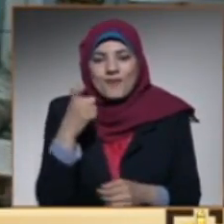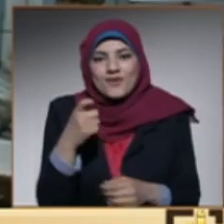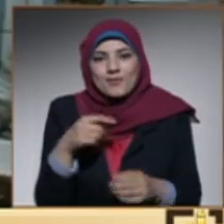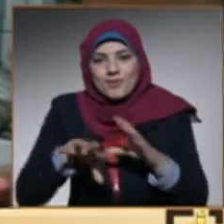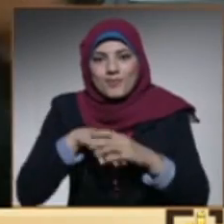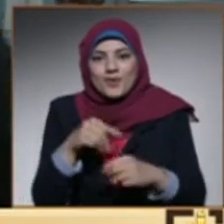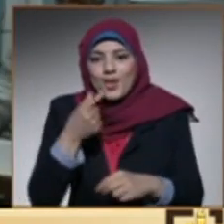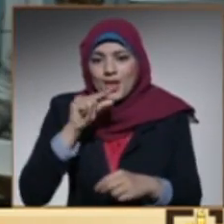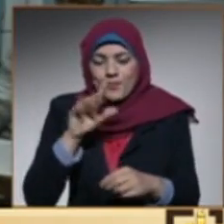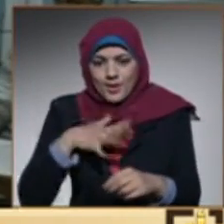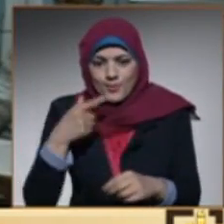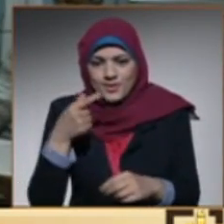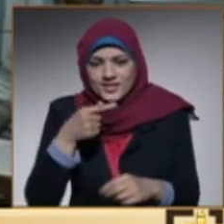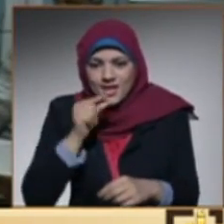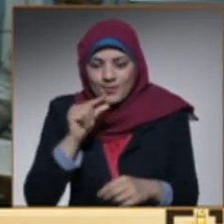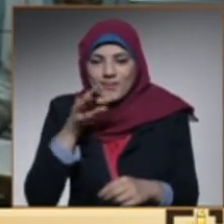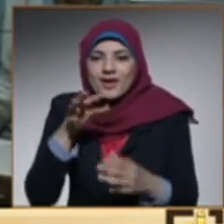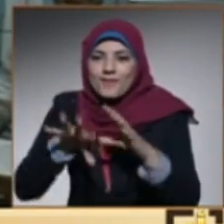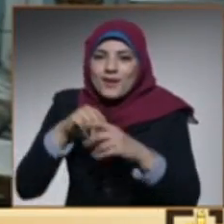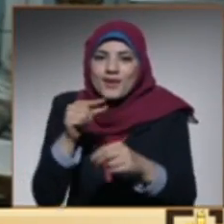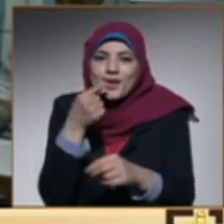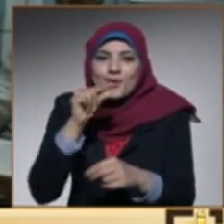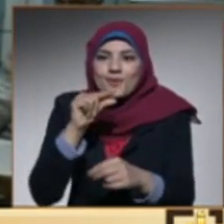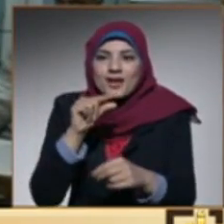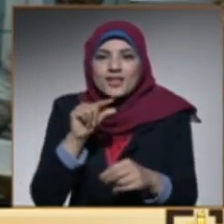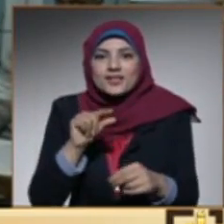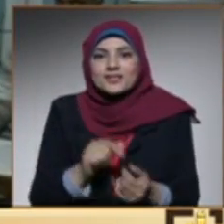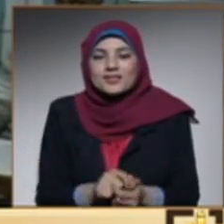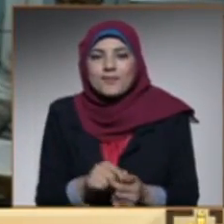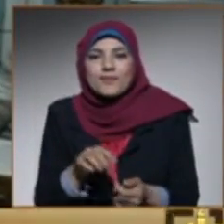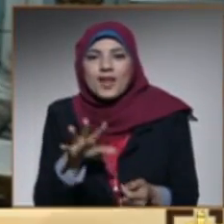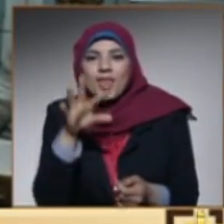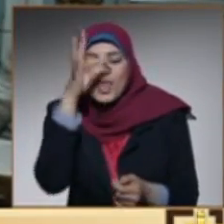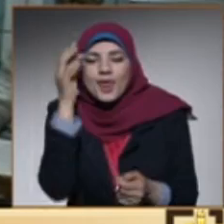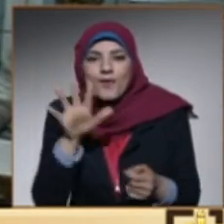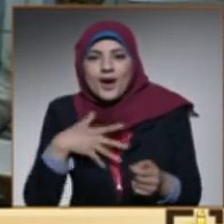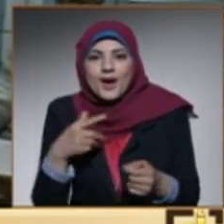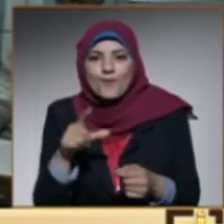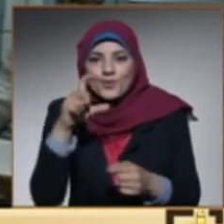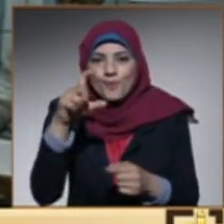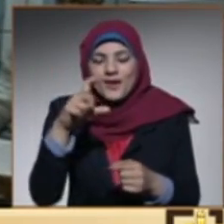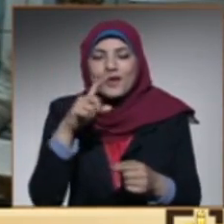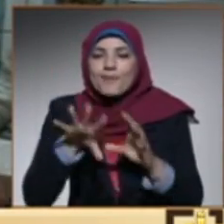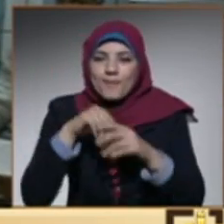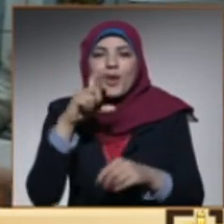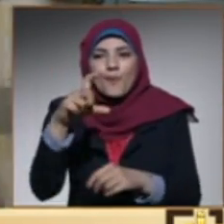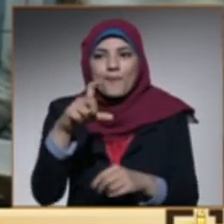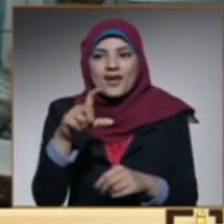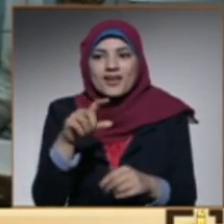لو هي طبعا كوباية بيمشي ايده يعني كوباية، يعني صباها في كوبايه، لو هي فنجان بيعملها